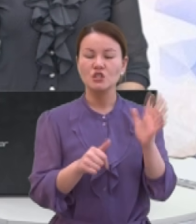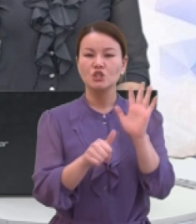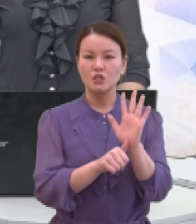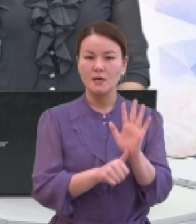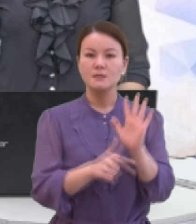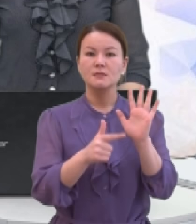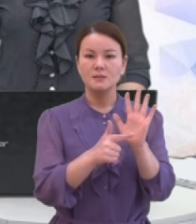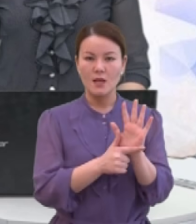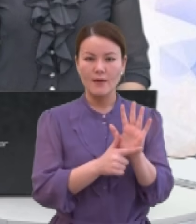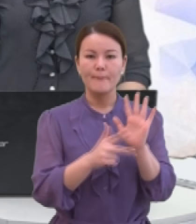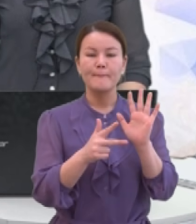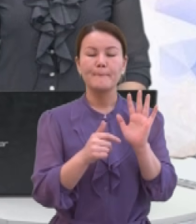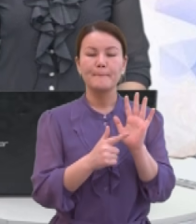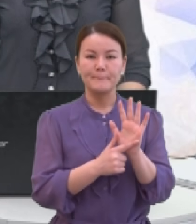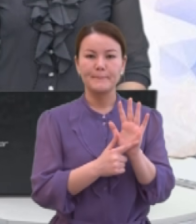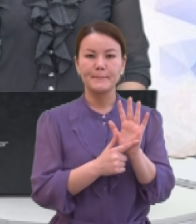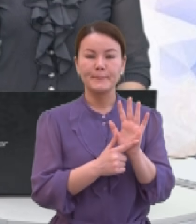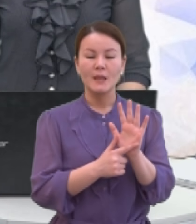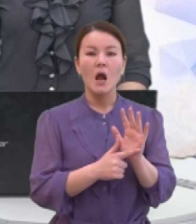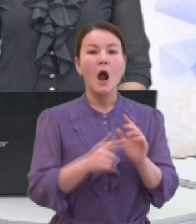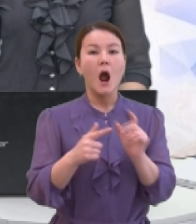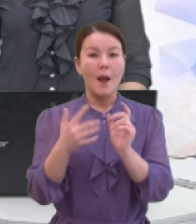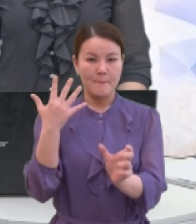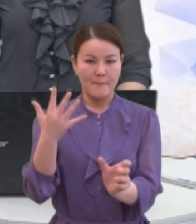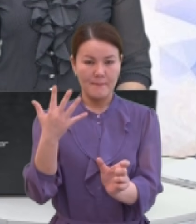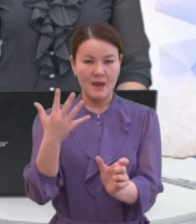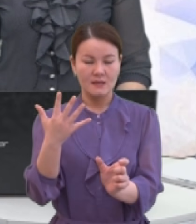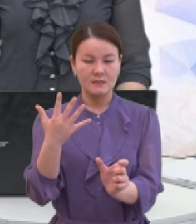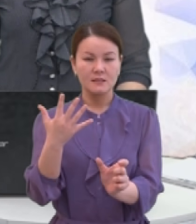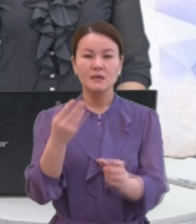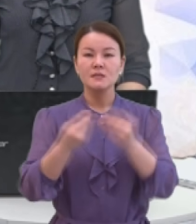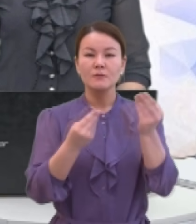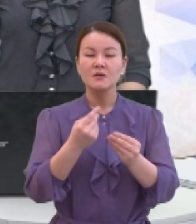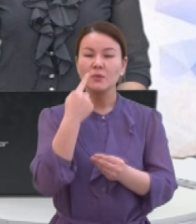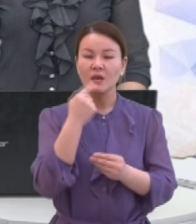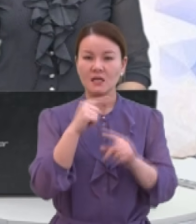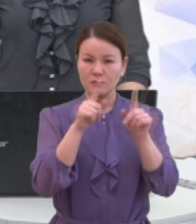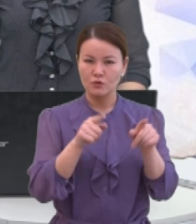6 7 5 изображаем красными кружками